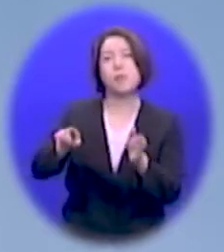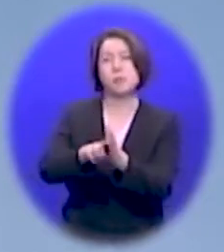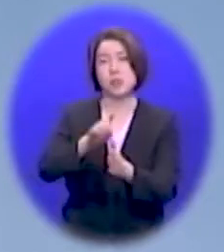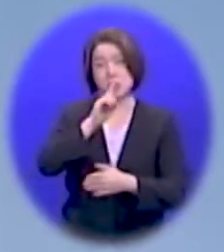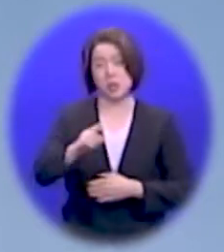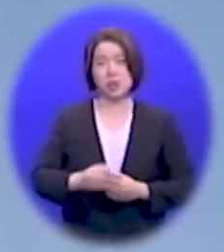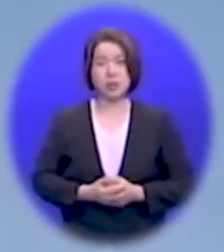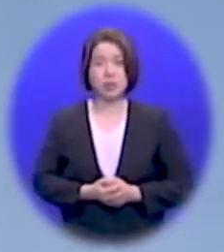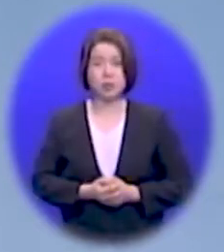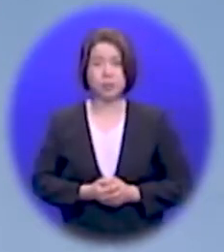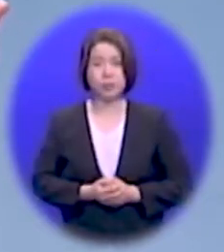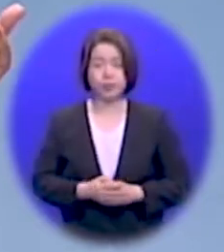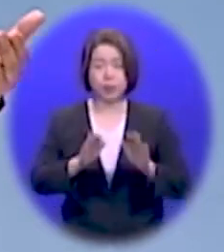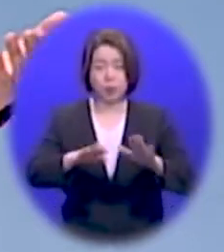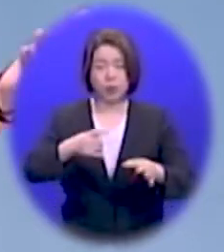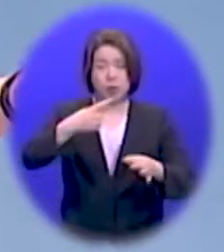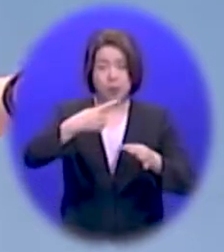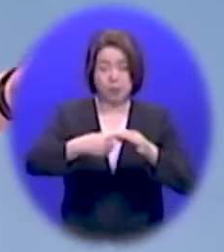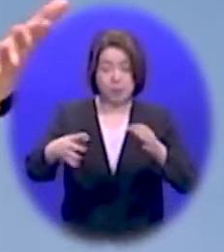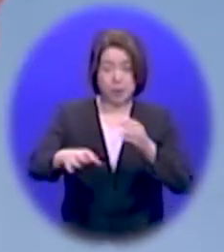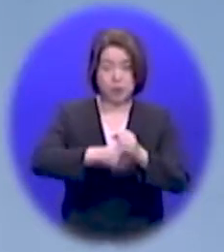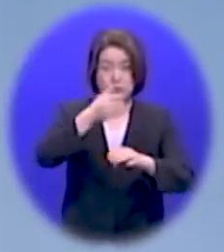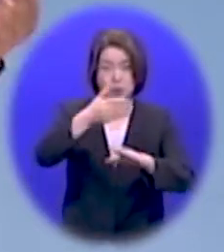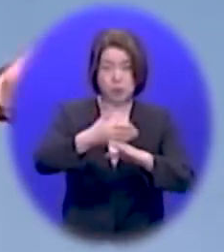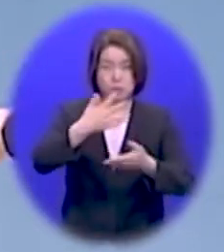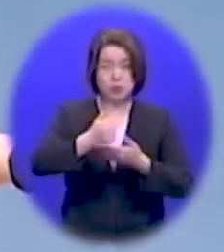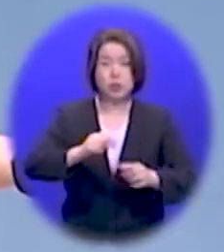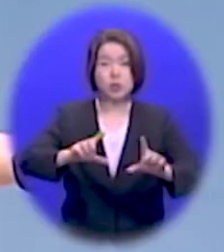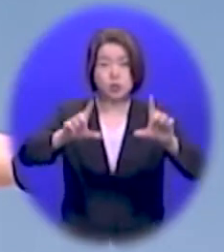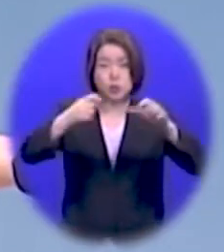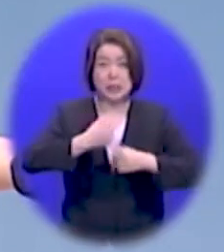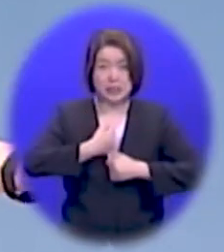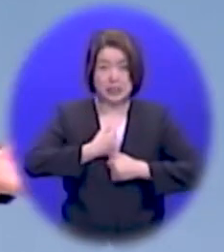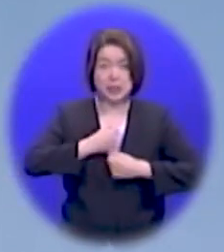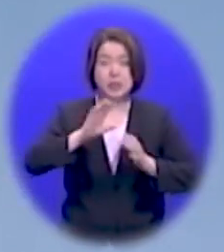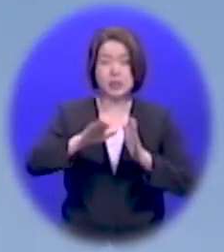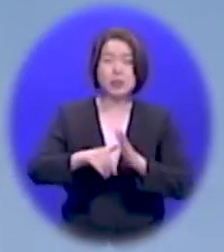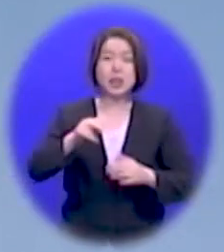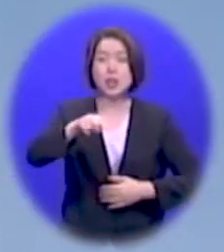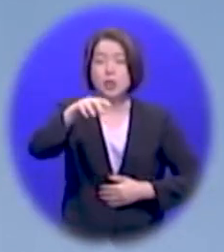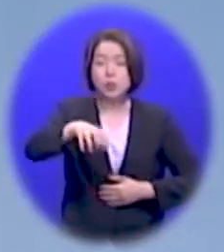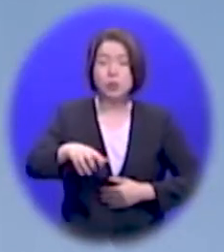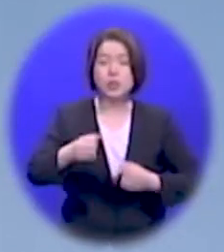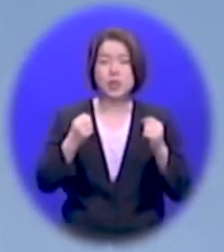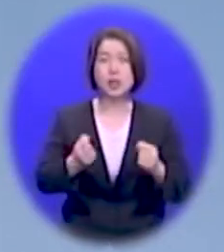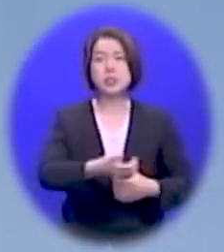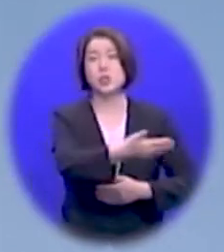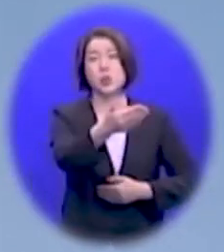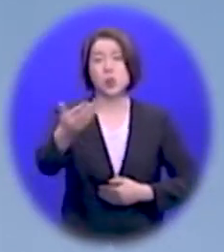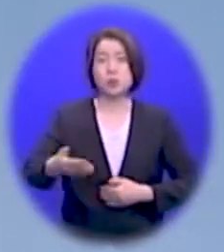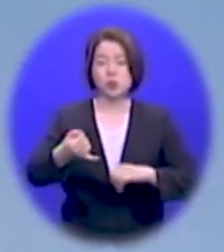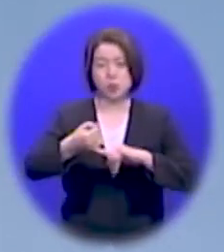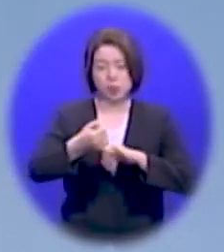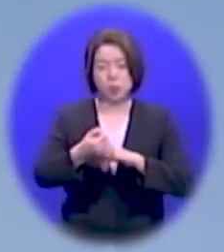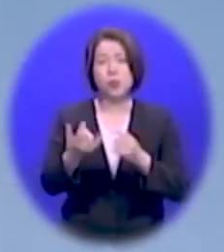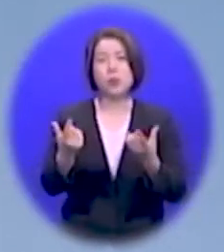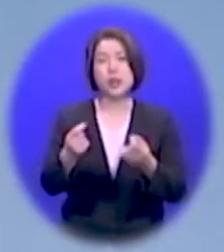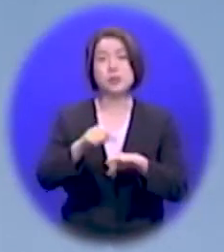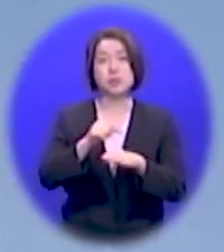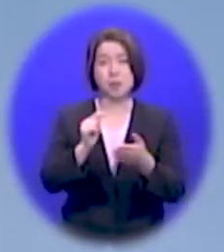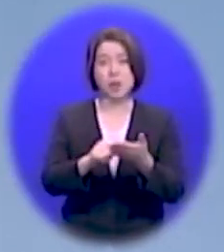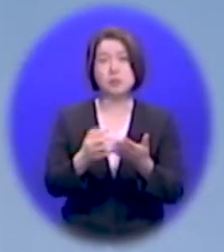오늘 맥주 감사 주일을 지키는 데 이 자리에 계신 여러분 중에도 콕 그와 같은 심정 이신 분이 있으실